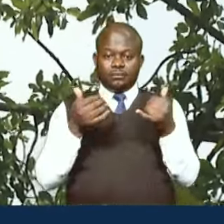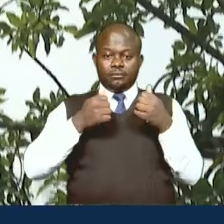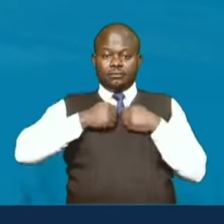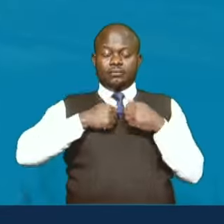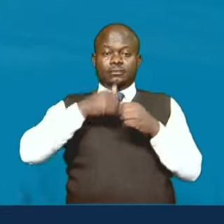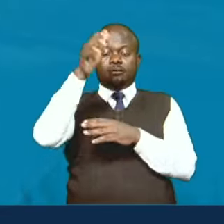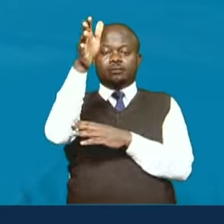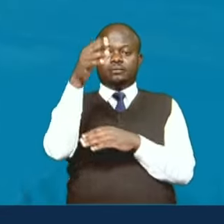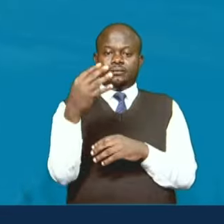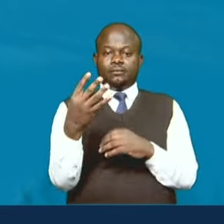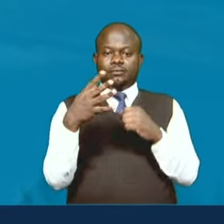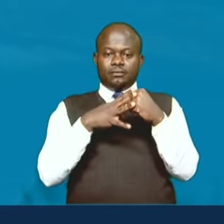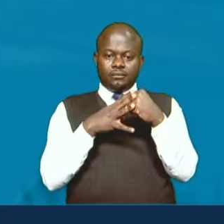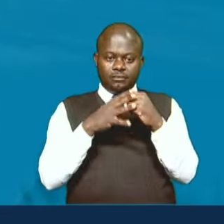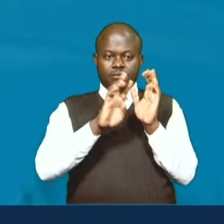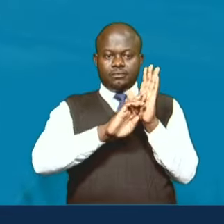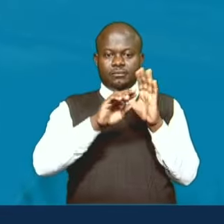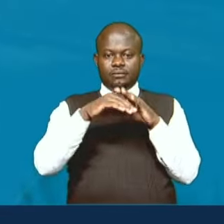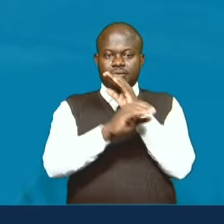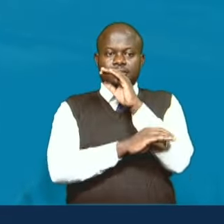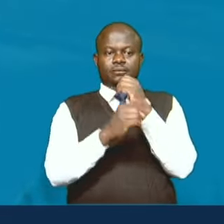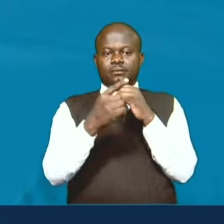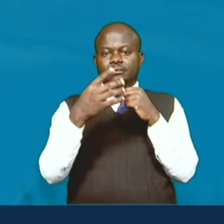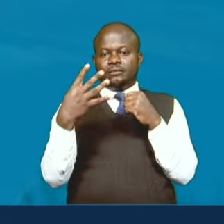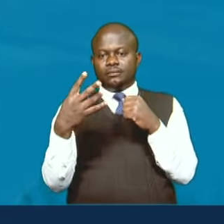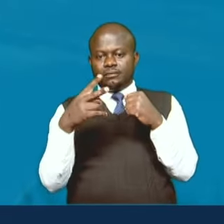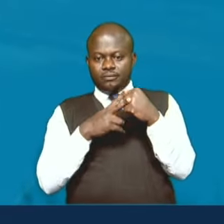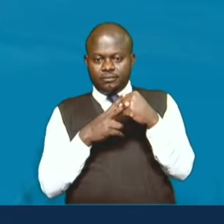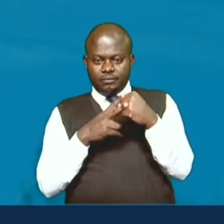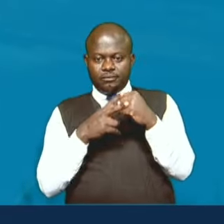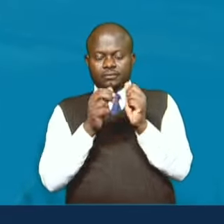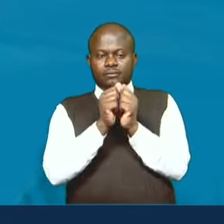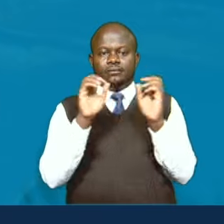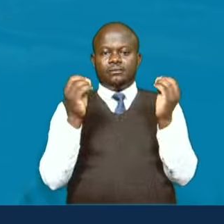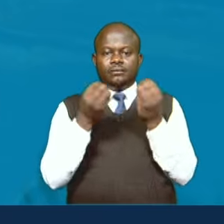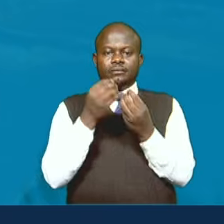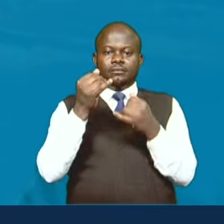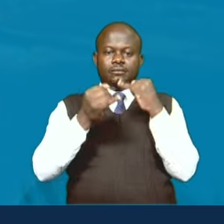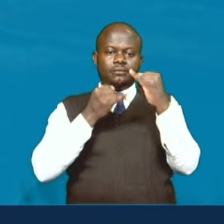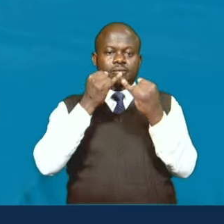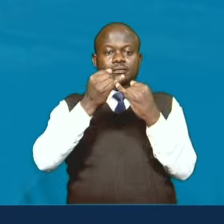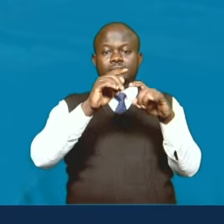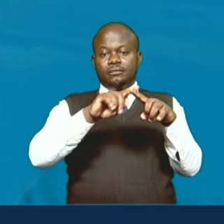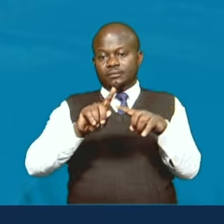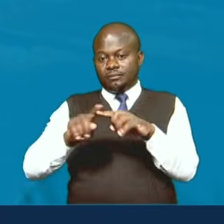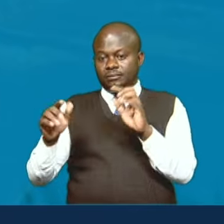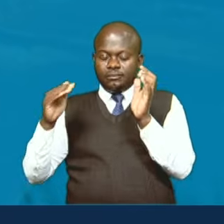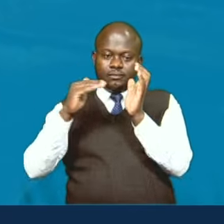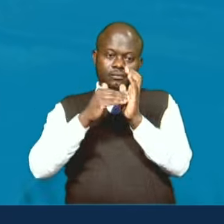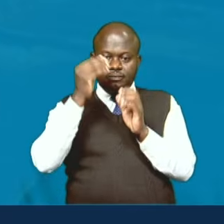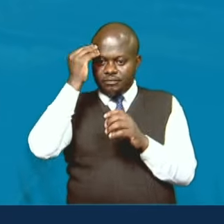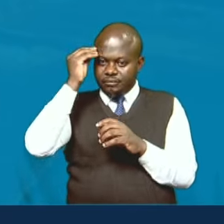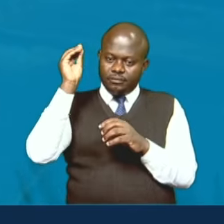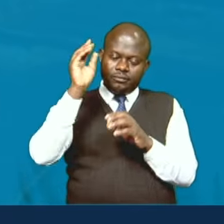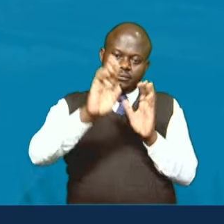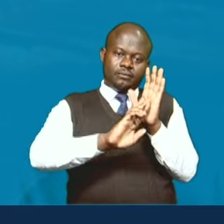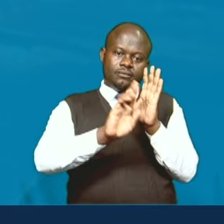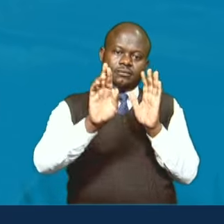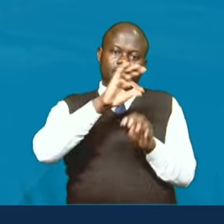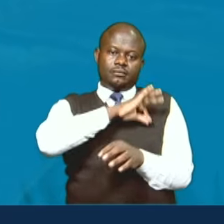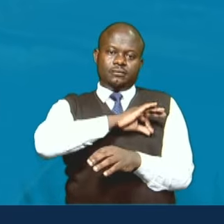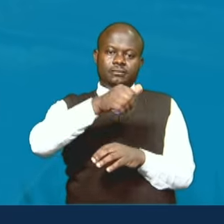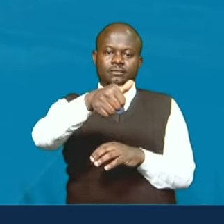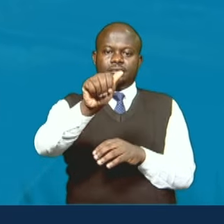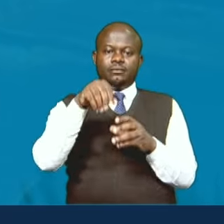ambasade 49 ziruhagarariye mu bihugu 147 n'imiryango mpuzamahanga itandukanye ndetse n'ubutumwa buhagarariye inyungu zarwo ku rwego